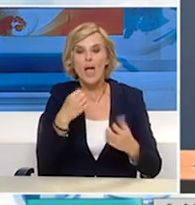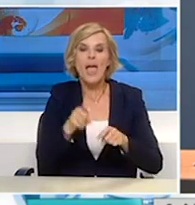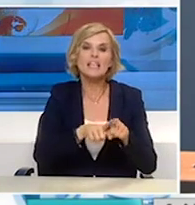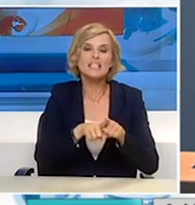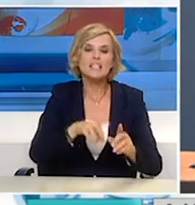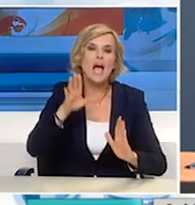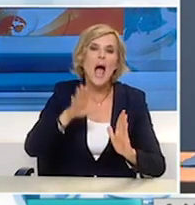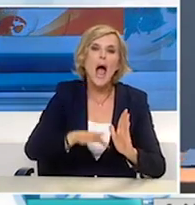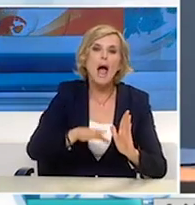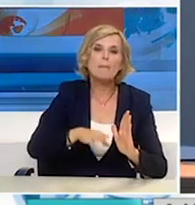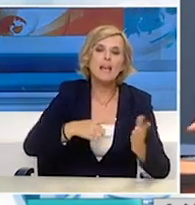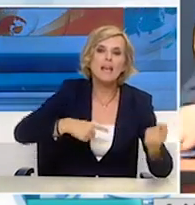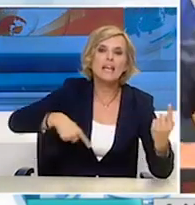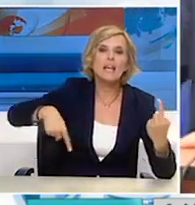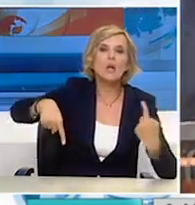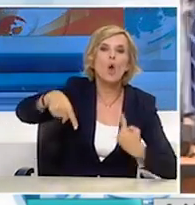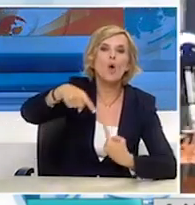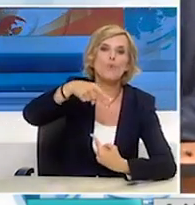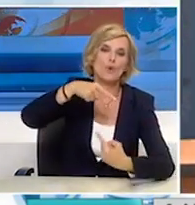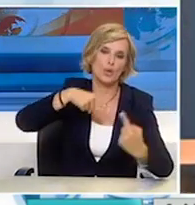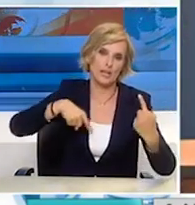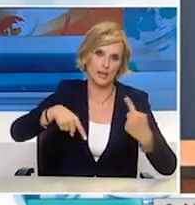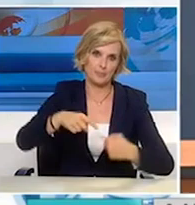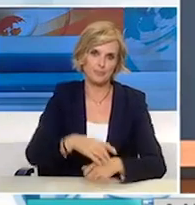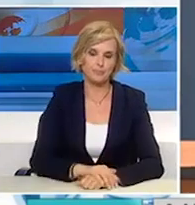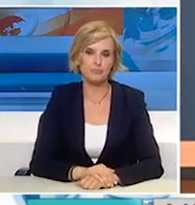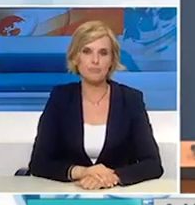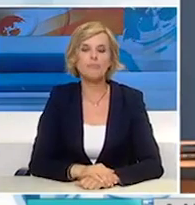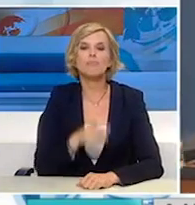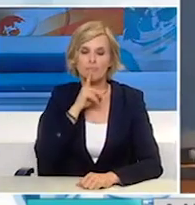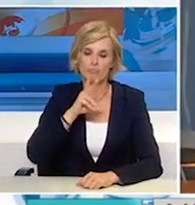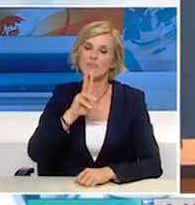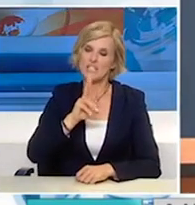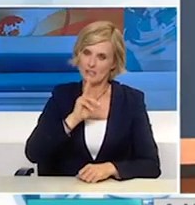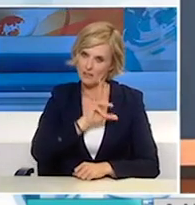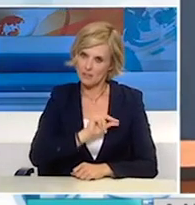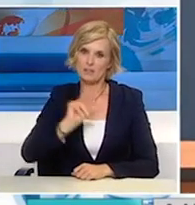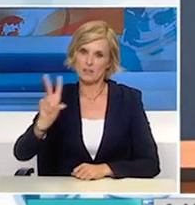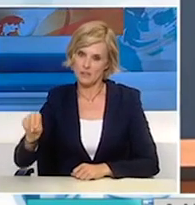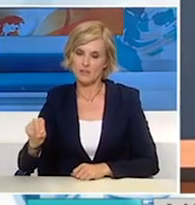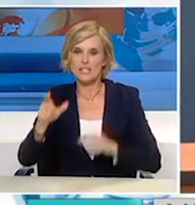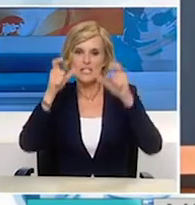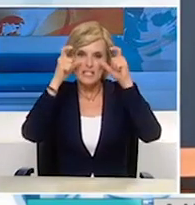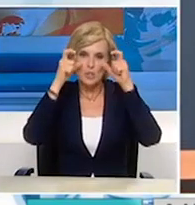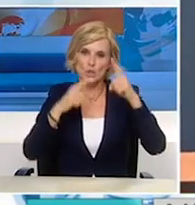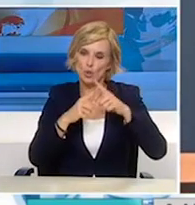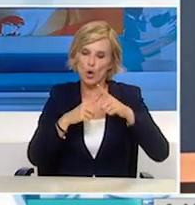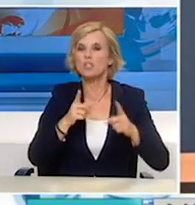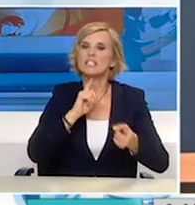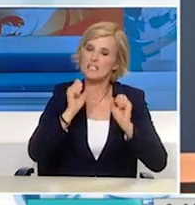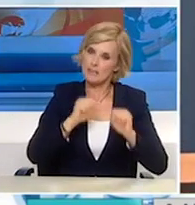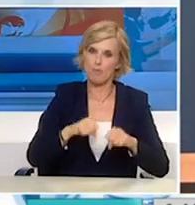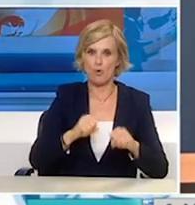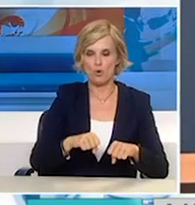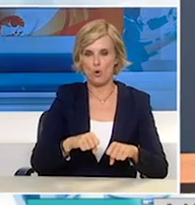πειθαρχία. Ναι, νομίζω ότι είναι αντιστρόφως ανάλογα η αίσθηση δική μου και τα δεδομένα τα δικά μας σε σχέση